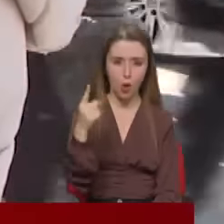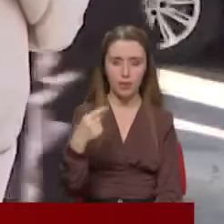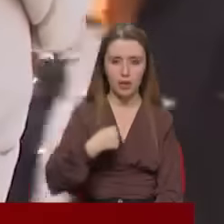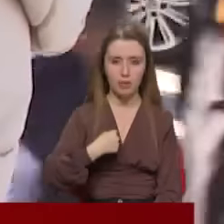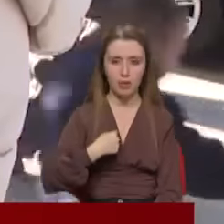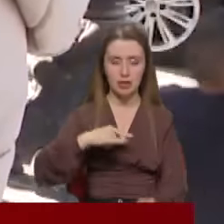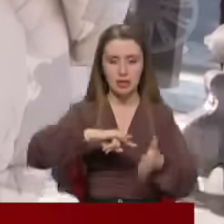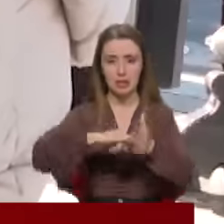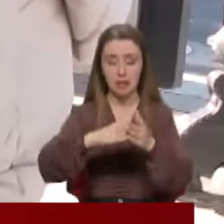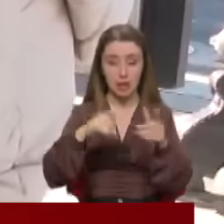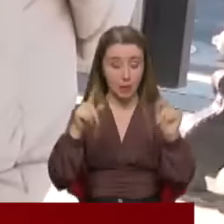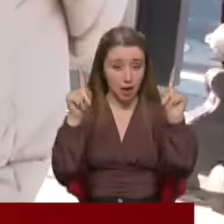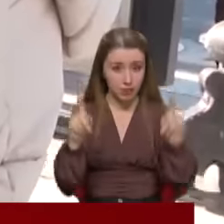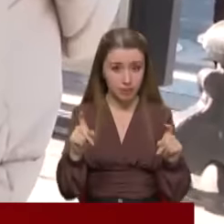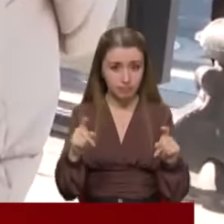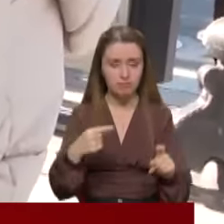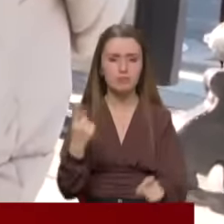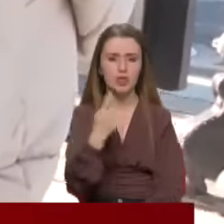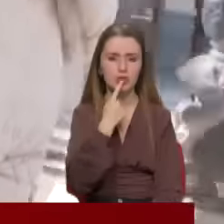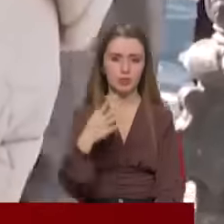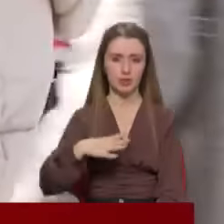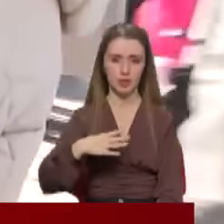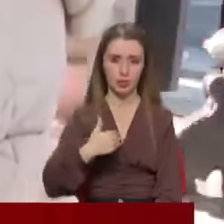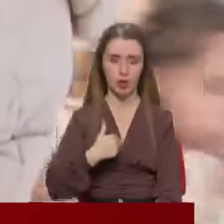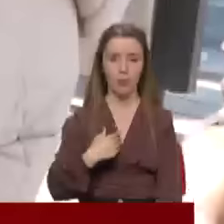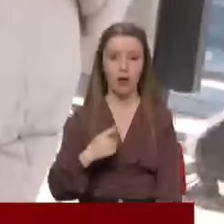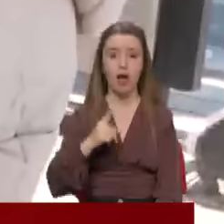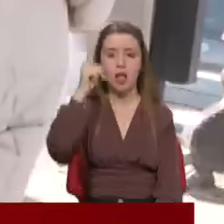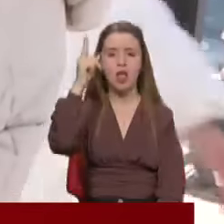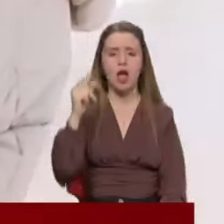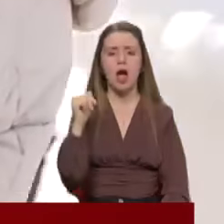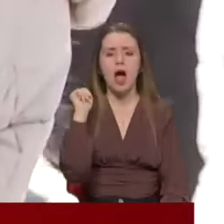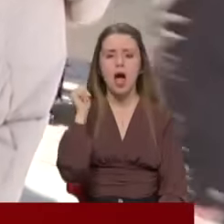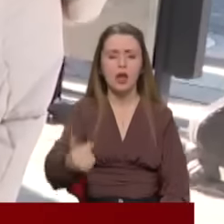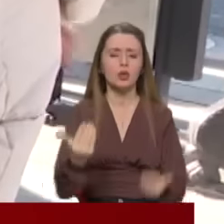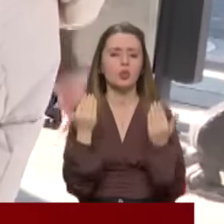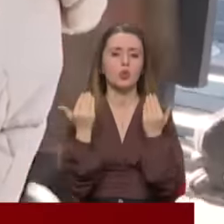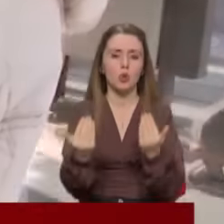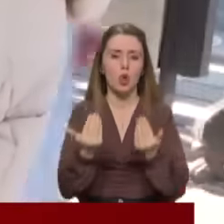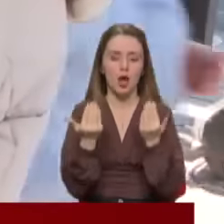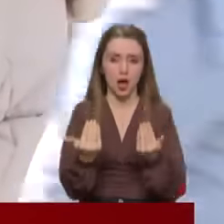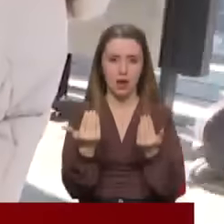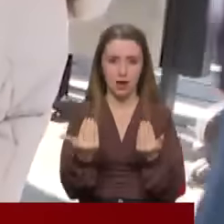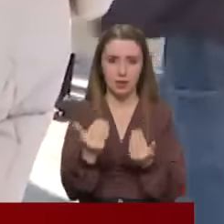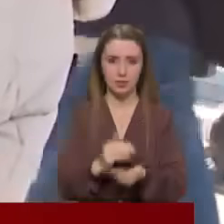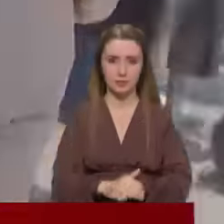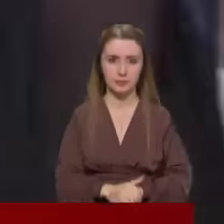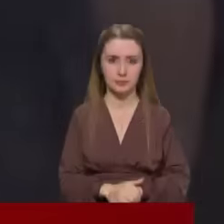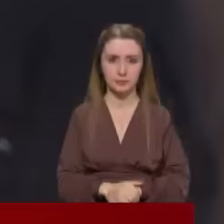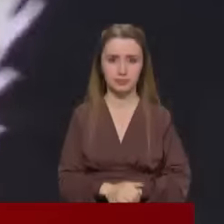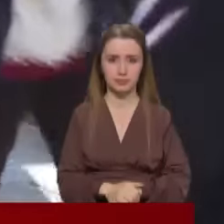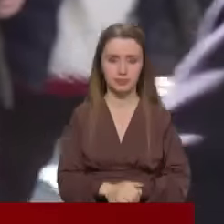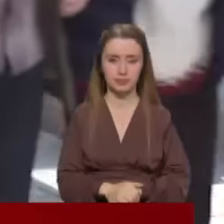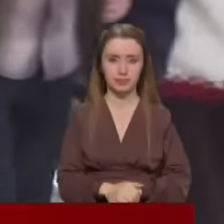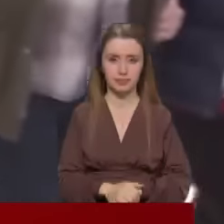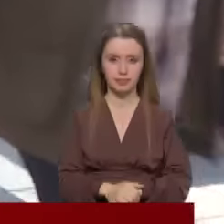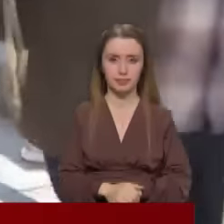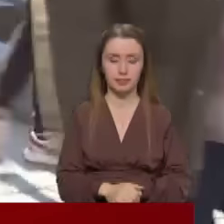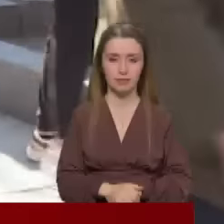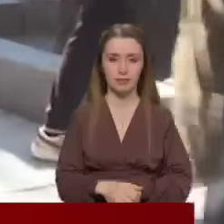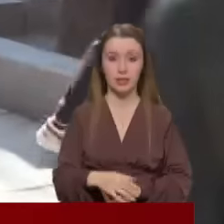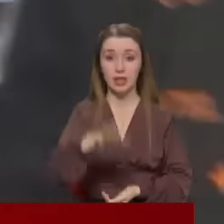ne kadar daha götürür? Çok samimi bir şey söyleyeyim mi ben? Allah'a her gün dua ediyorum biliyor musunuz? Beni hiç